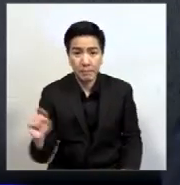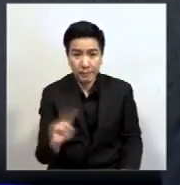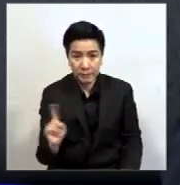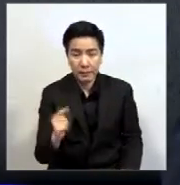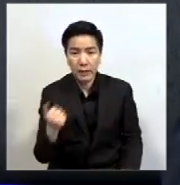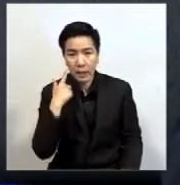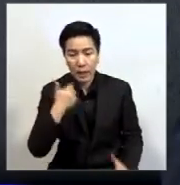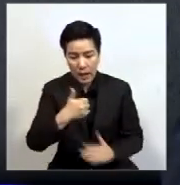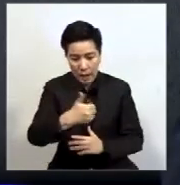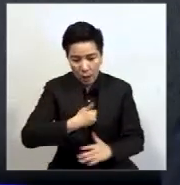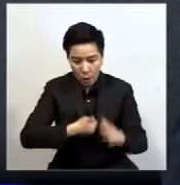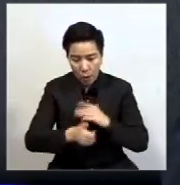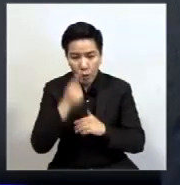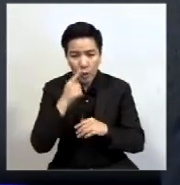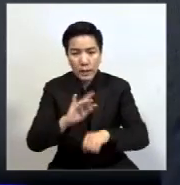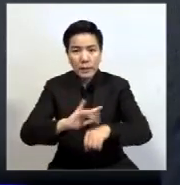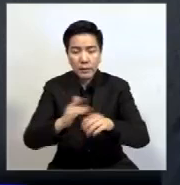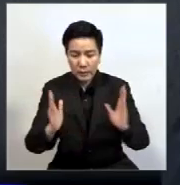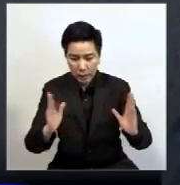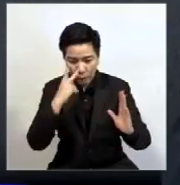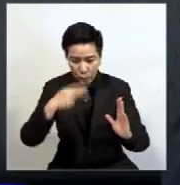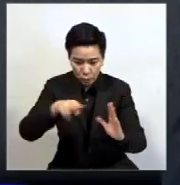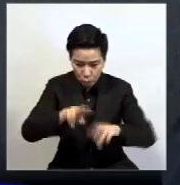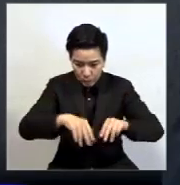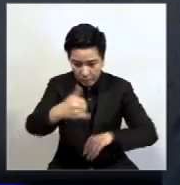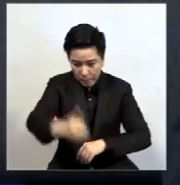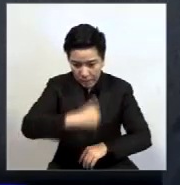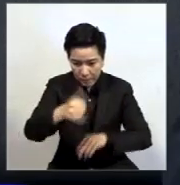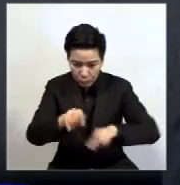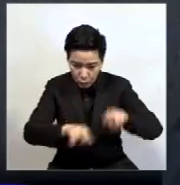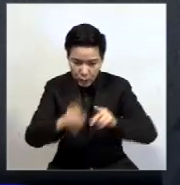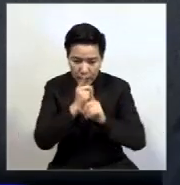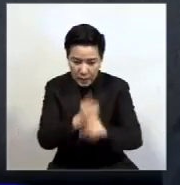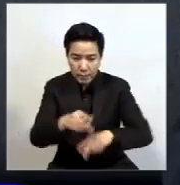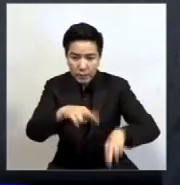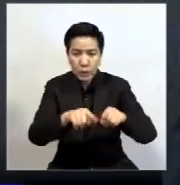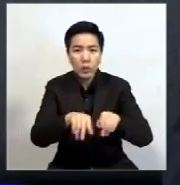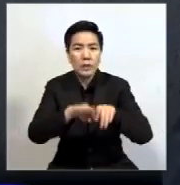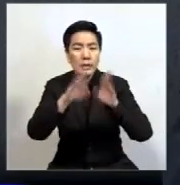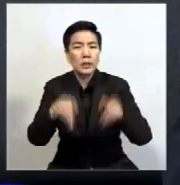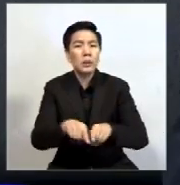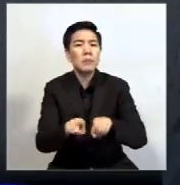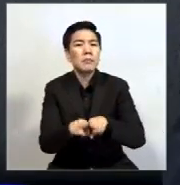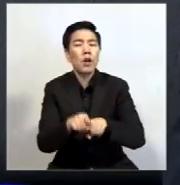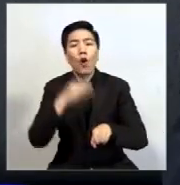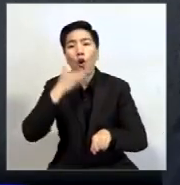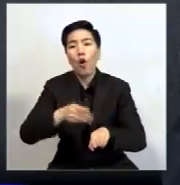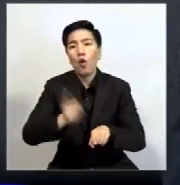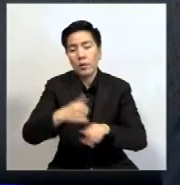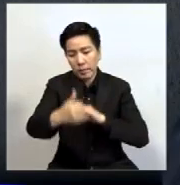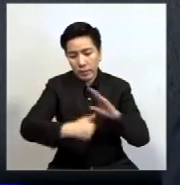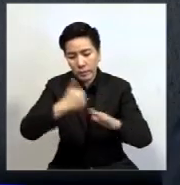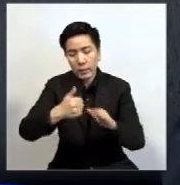ให้การเข้าออกเนี่ยมันผ่านช่องทางที่มีการตรวจสอบอยู่ตลอดเวลานะครับก็คือด่านถาวรนะตรงนั้นนะครับซึ่งผ